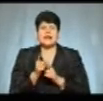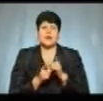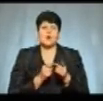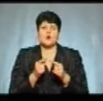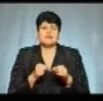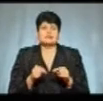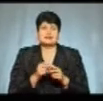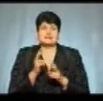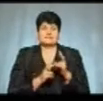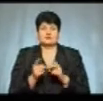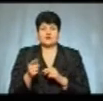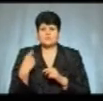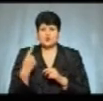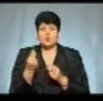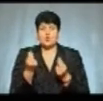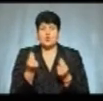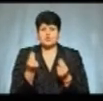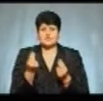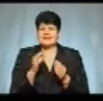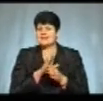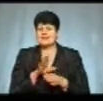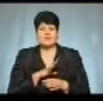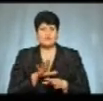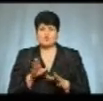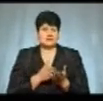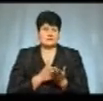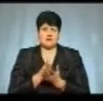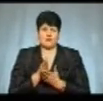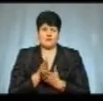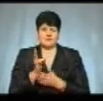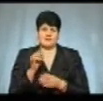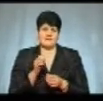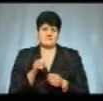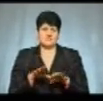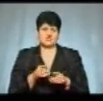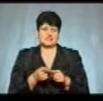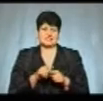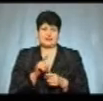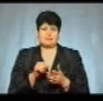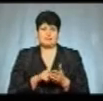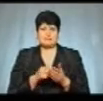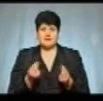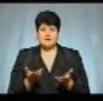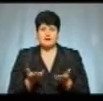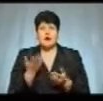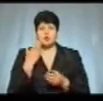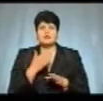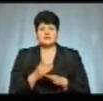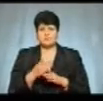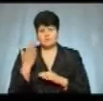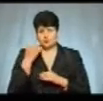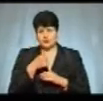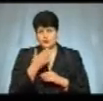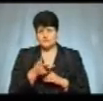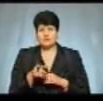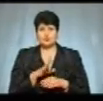«Укрветсанзаводу» у Тернопільській області кошти не були спрямовані на вирішення цих питань. А коли виділялися кошти? В минулому році.